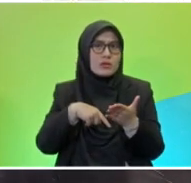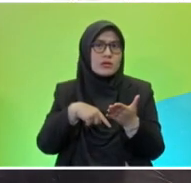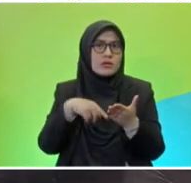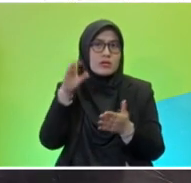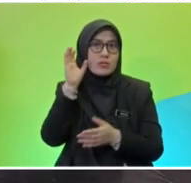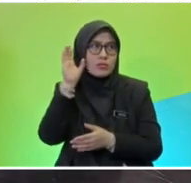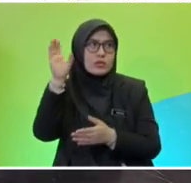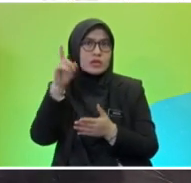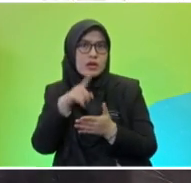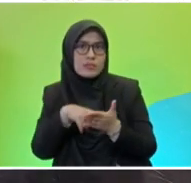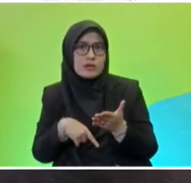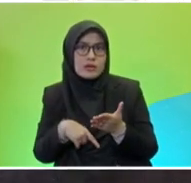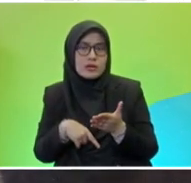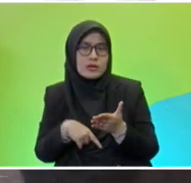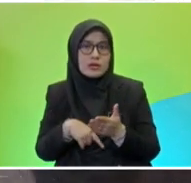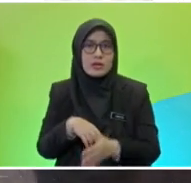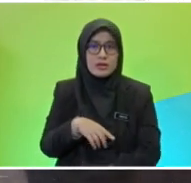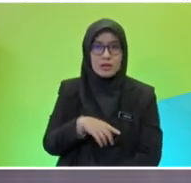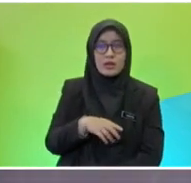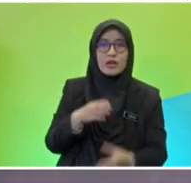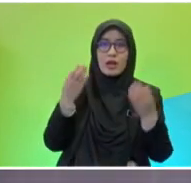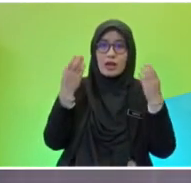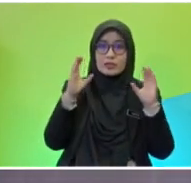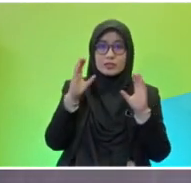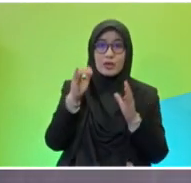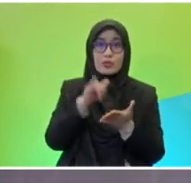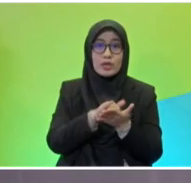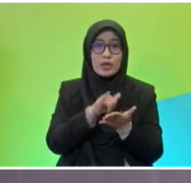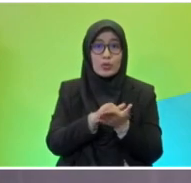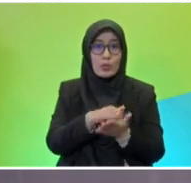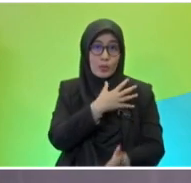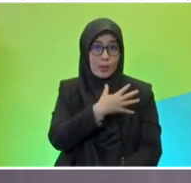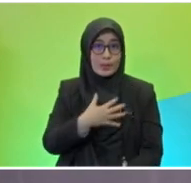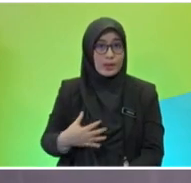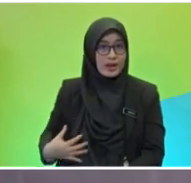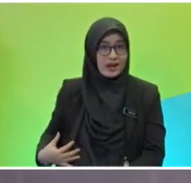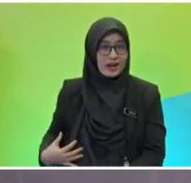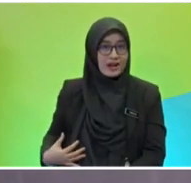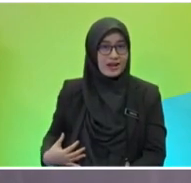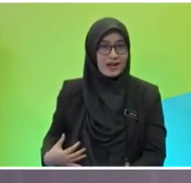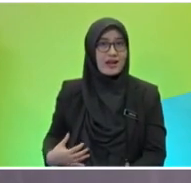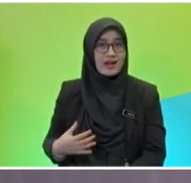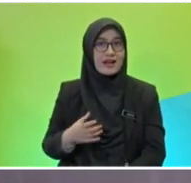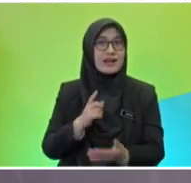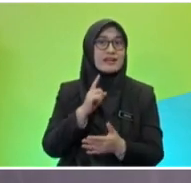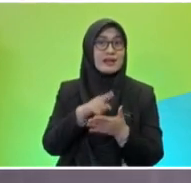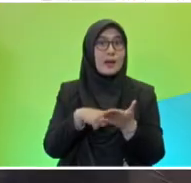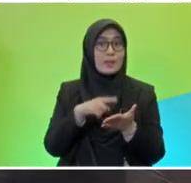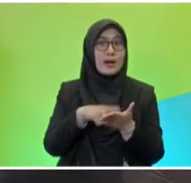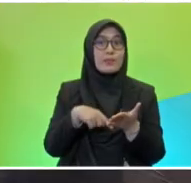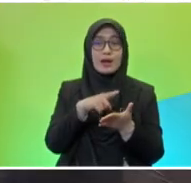Bunyi apakah itu? Cikgu. Itu kan Pak Belang. Pak Belang. Bunyi apakah itu? Pak Belang itu